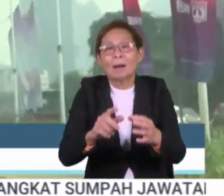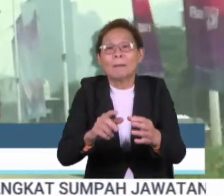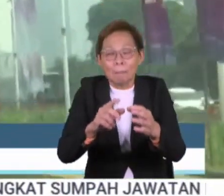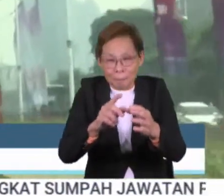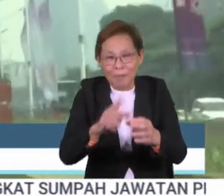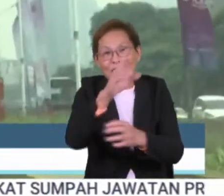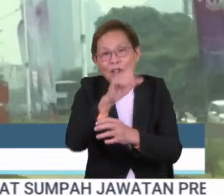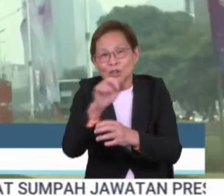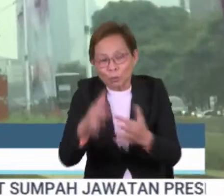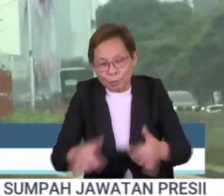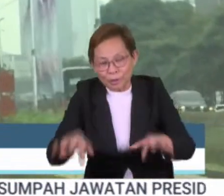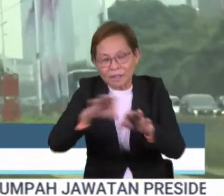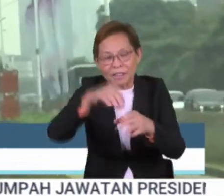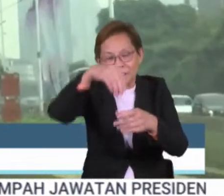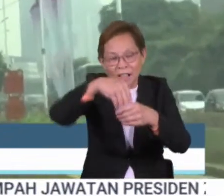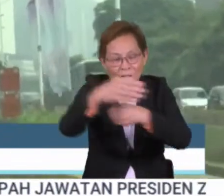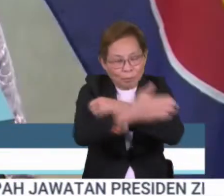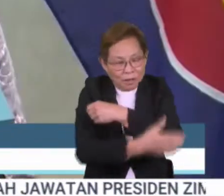negara ASEAN.